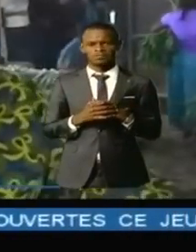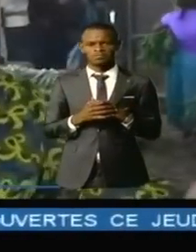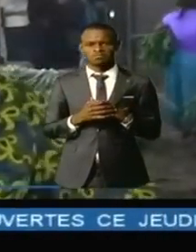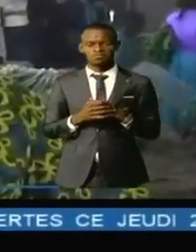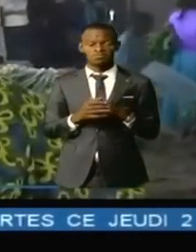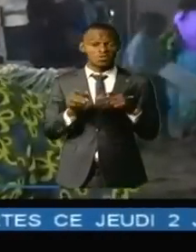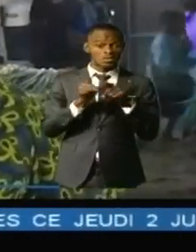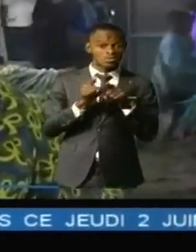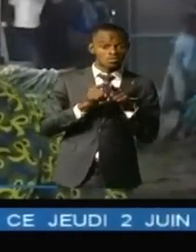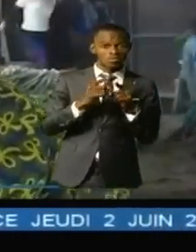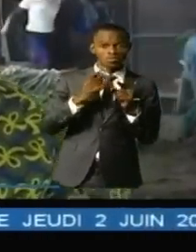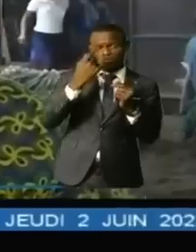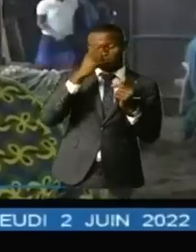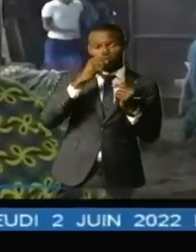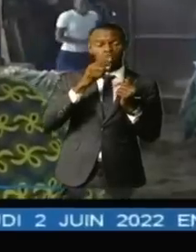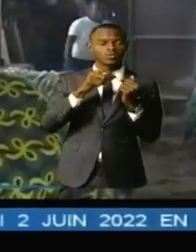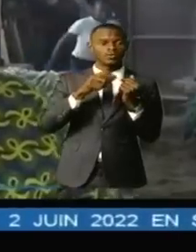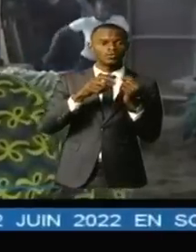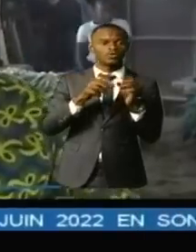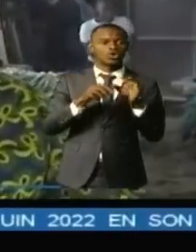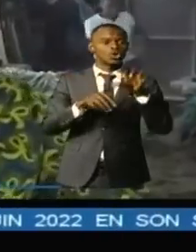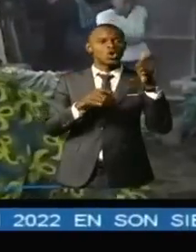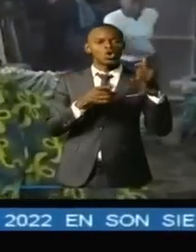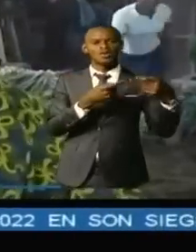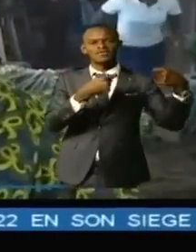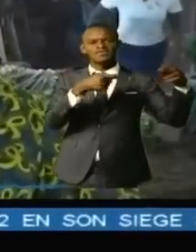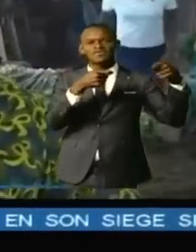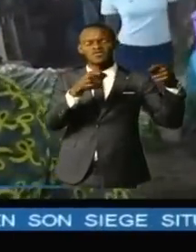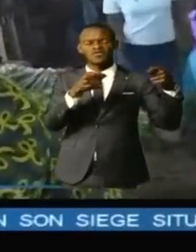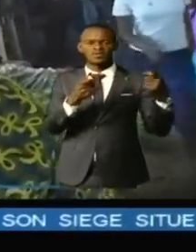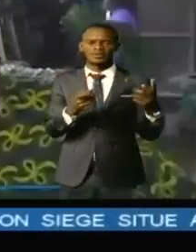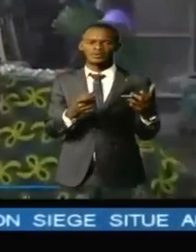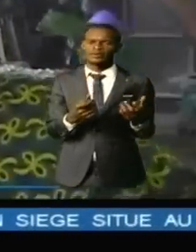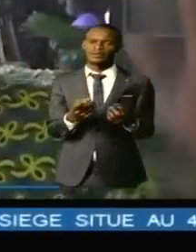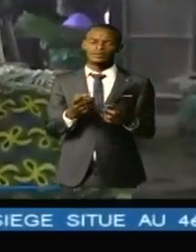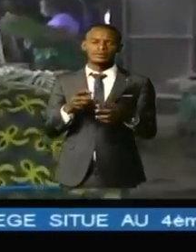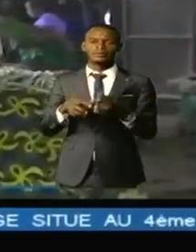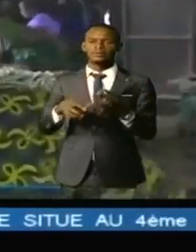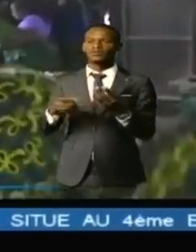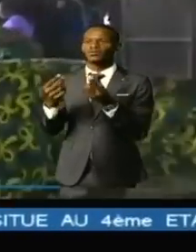Même ceux qui vendent sur les étalages connaissent le même problème. Il n'y a pas d'argent.